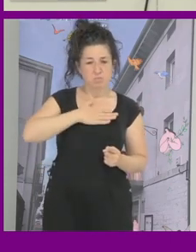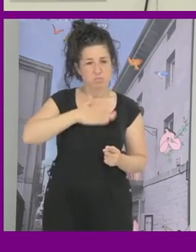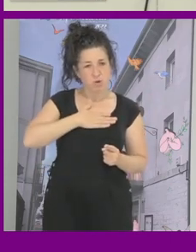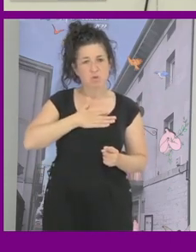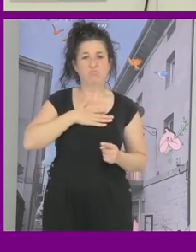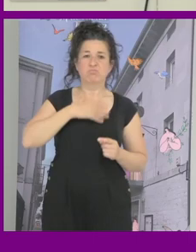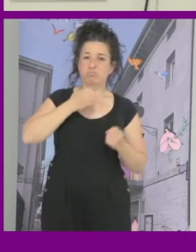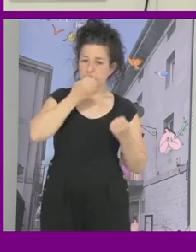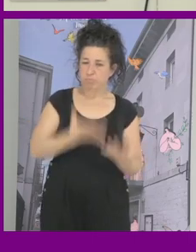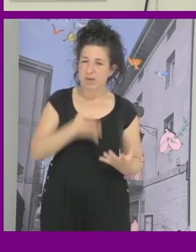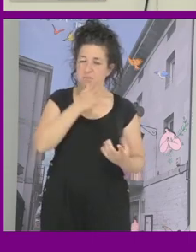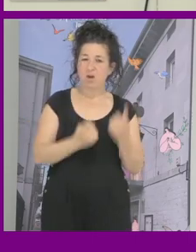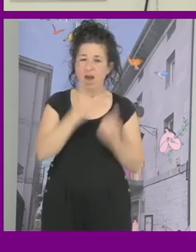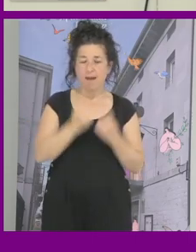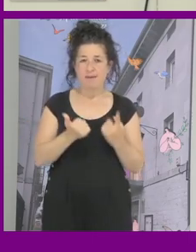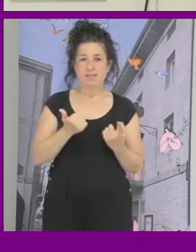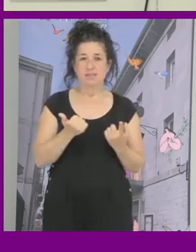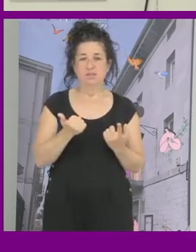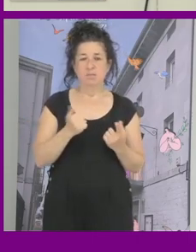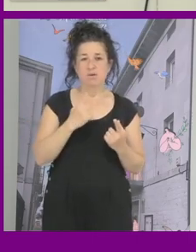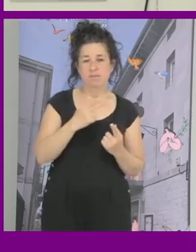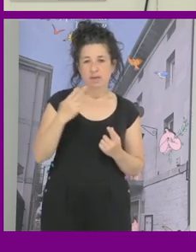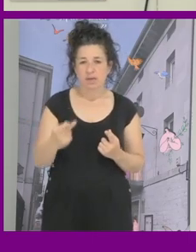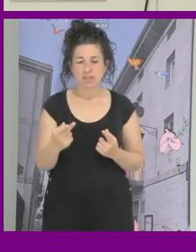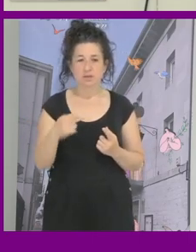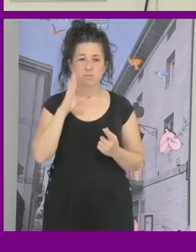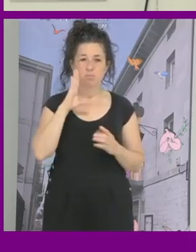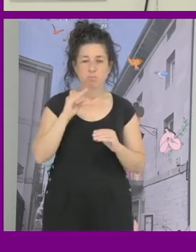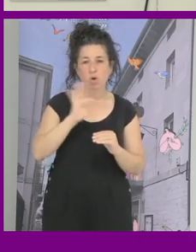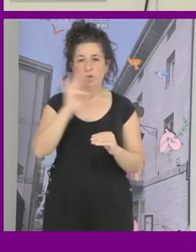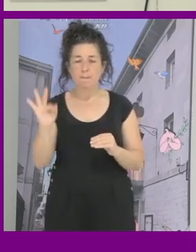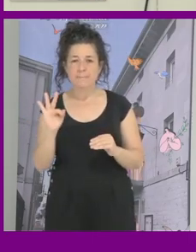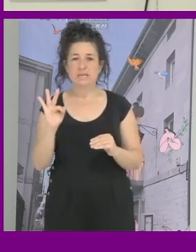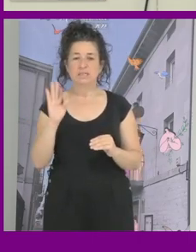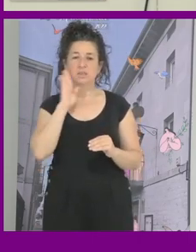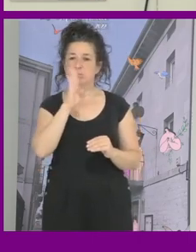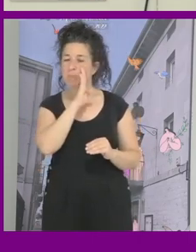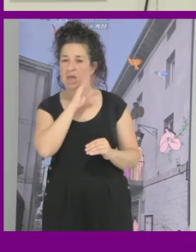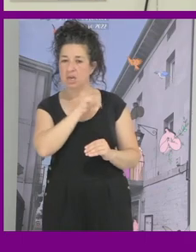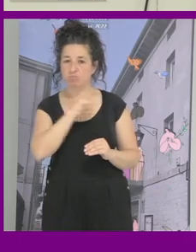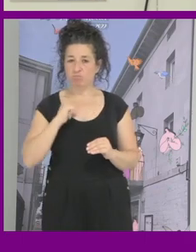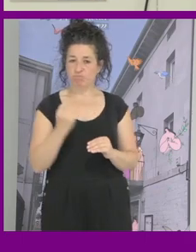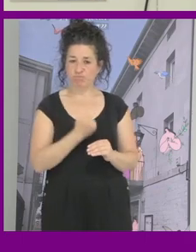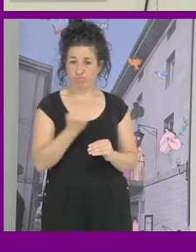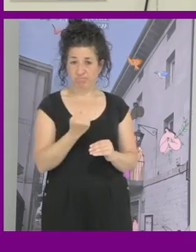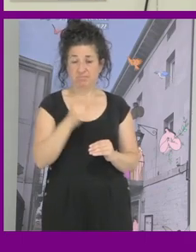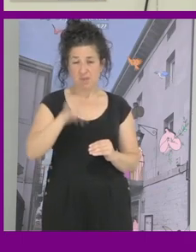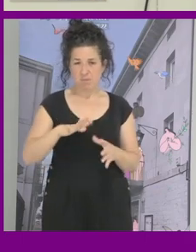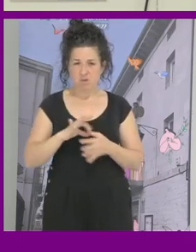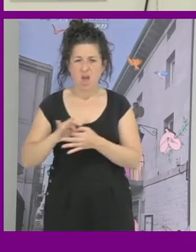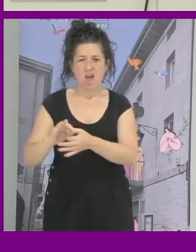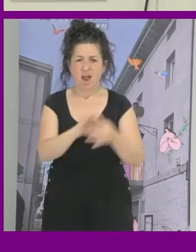bakarrekin, iruditzen zait, bikote boio, eta ama bakarrek egin dezakegula aliantza askozaz ere